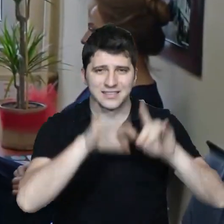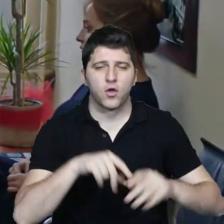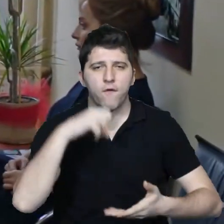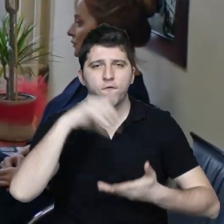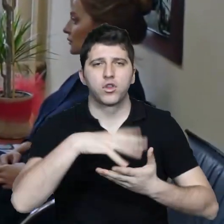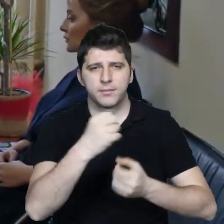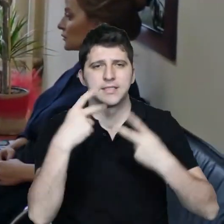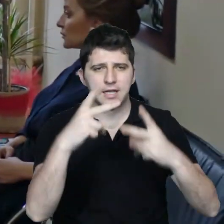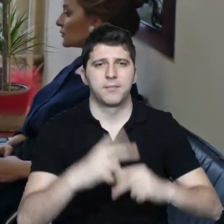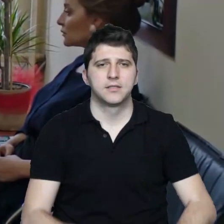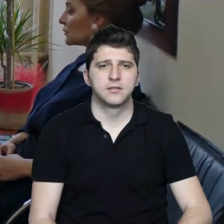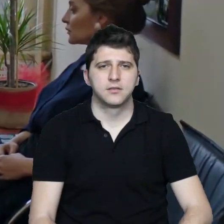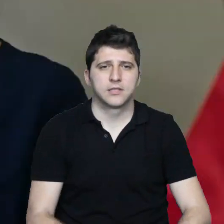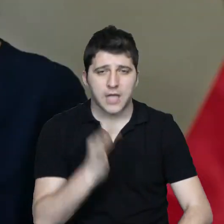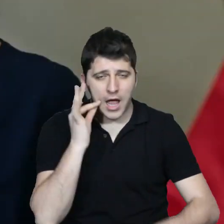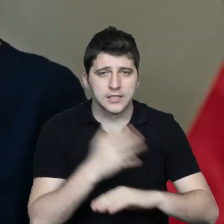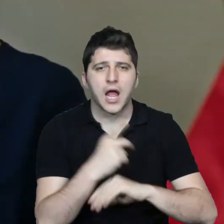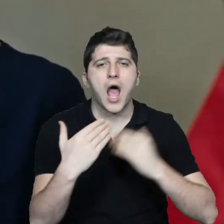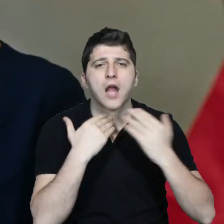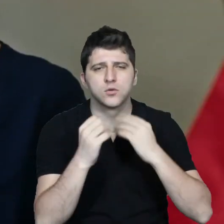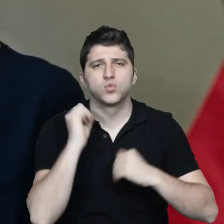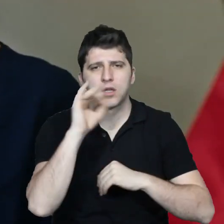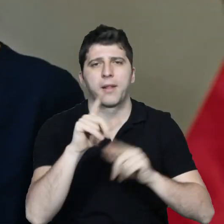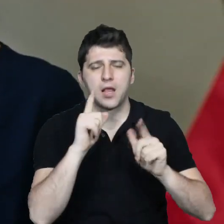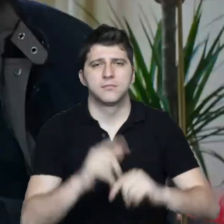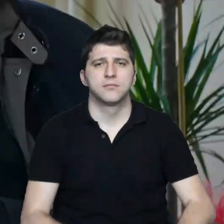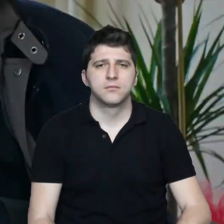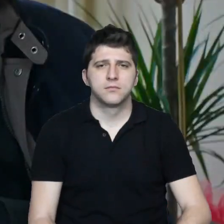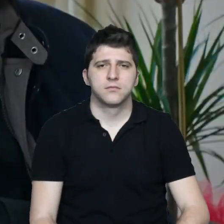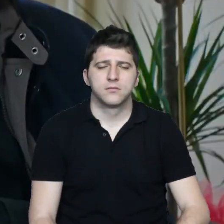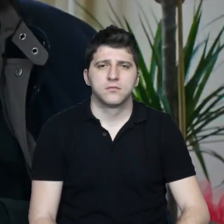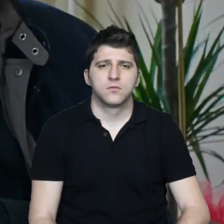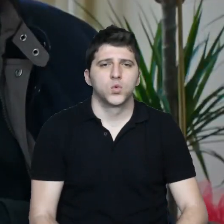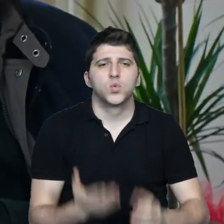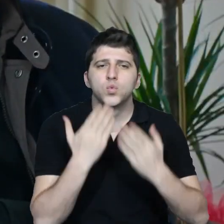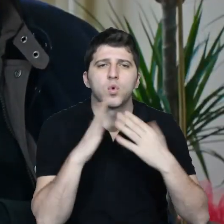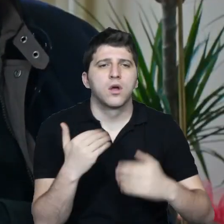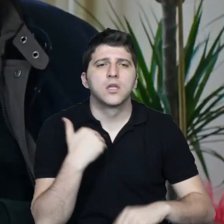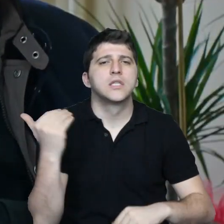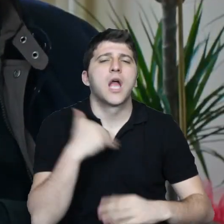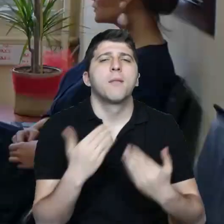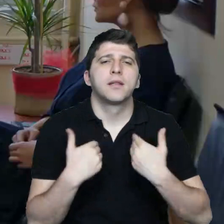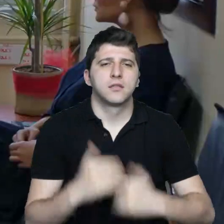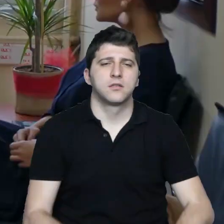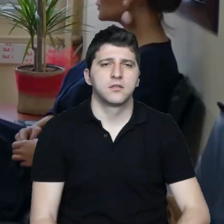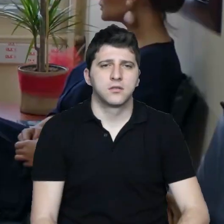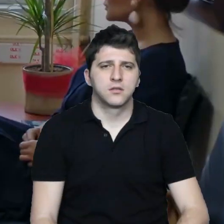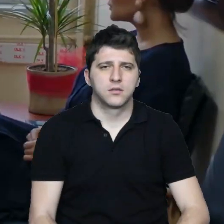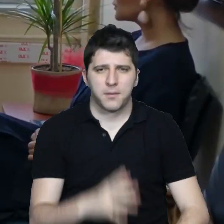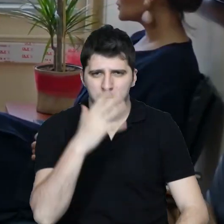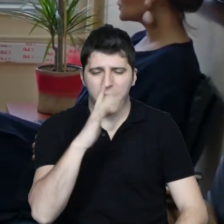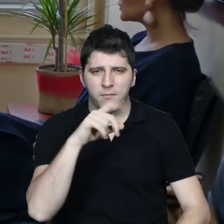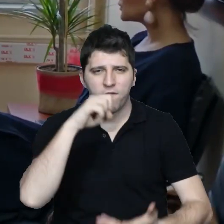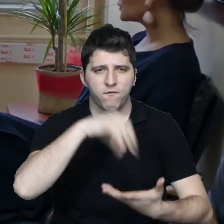fotokopisini alabilirsiniz. Aslında adresinize gönderilmiş olmalı bunlar. Yok, bana ulaşmadı öyle bir şey. Beklerseniz